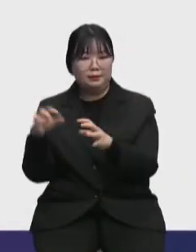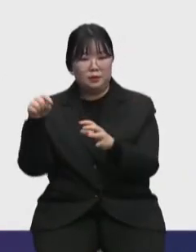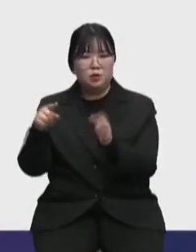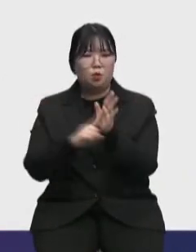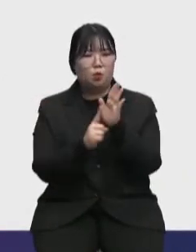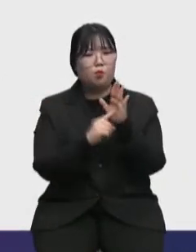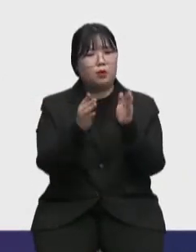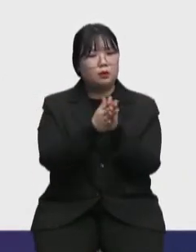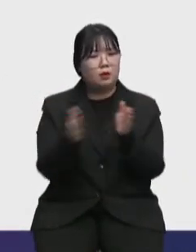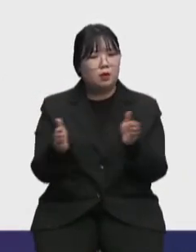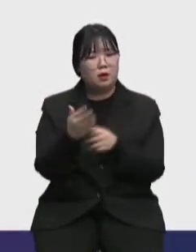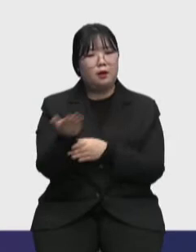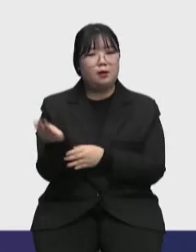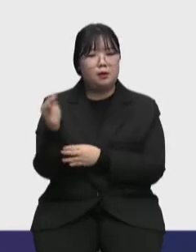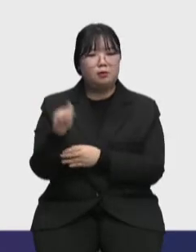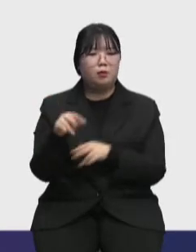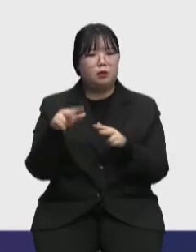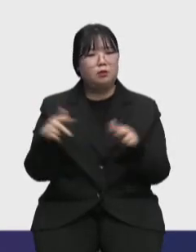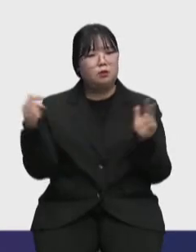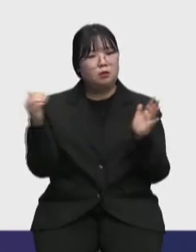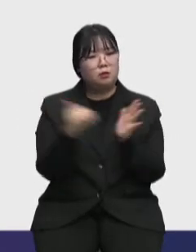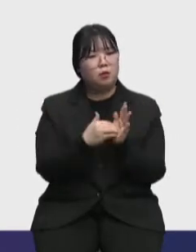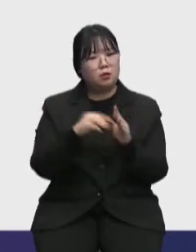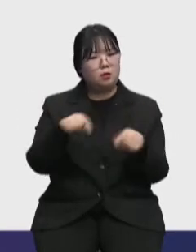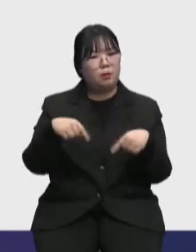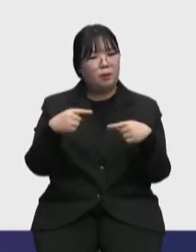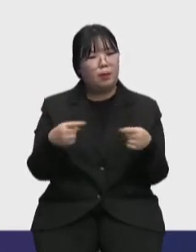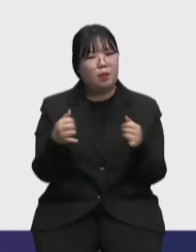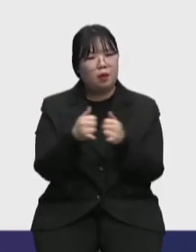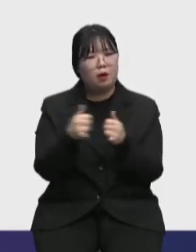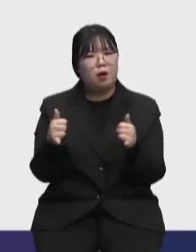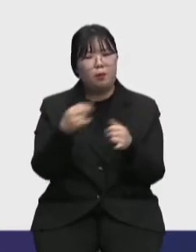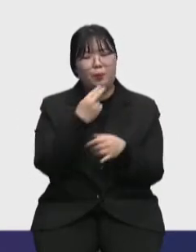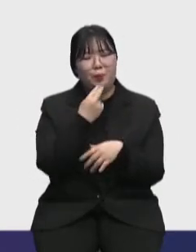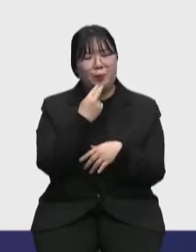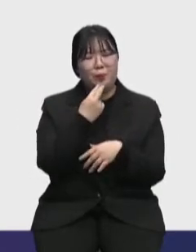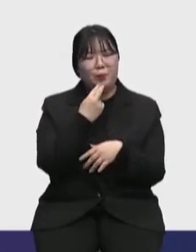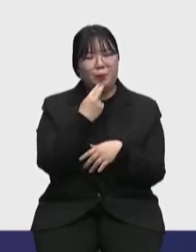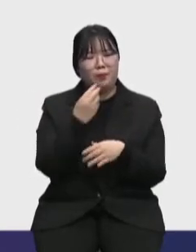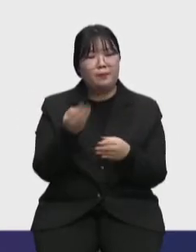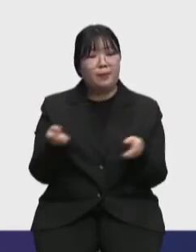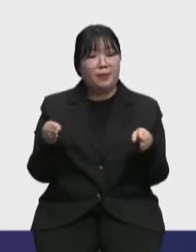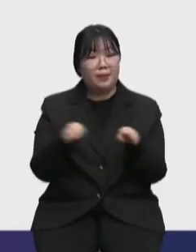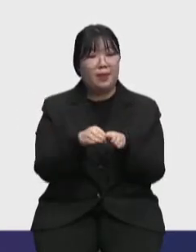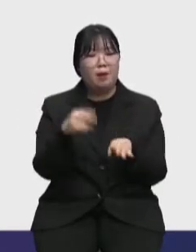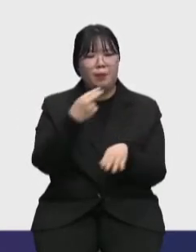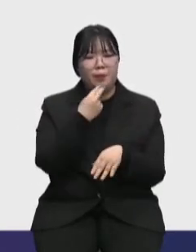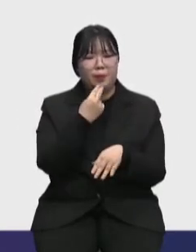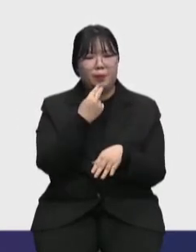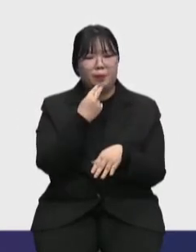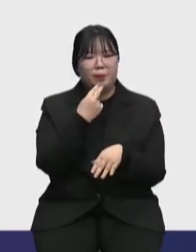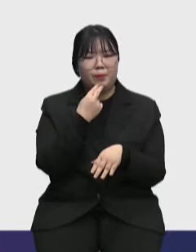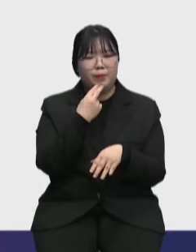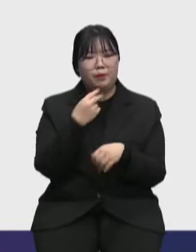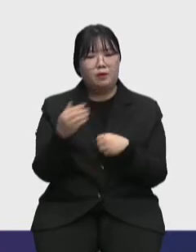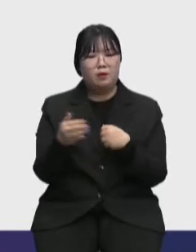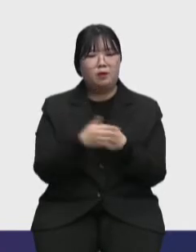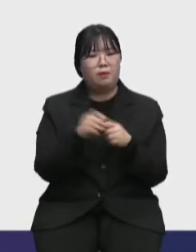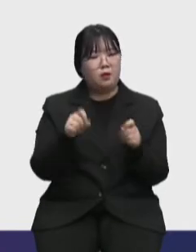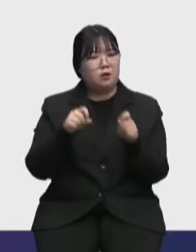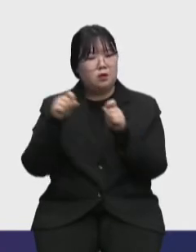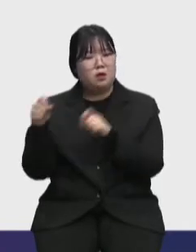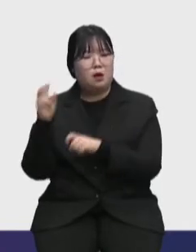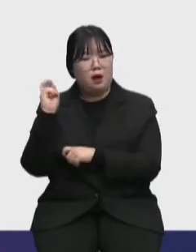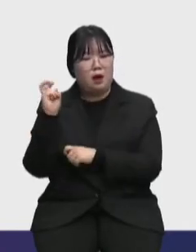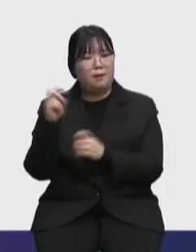넘었지만 현재까지 참여 의사를 보인 지방자치단체는 단 한 곳도 없어 수도권 매립지 연장 가능성에 무게가 실리고